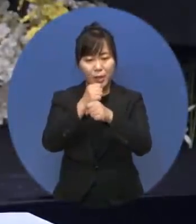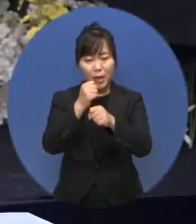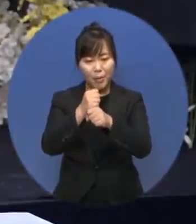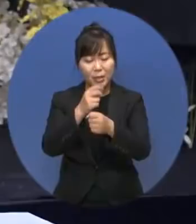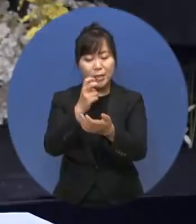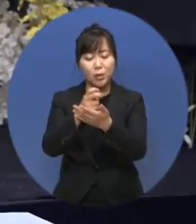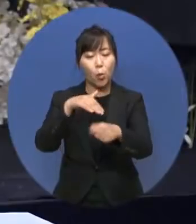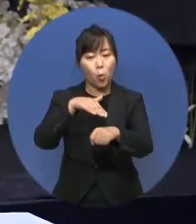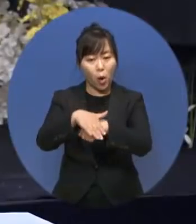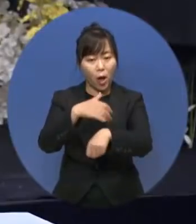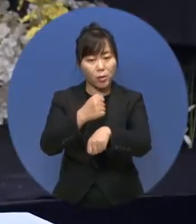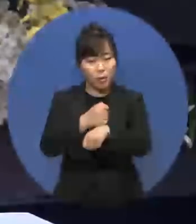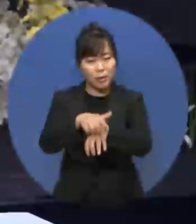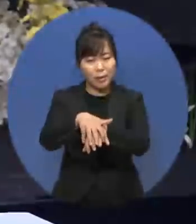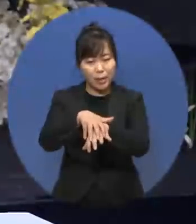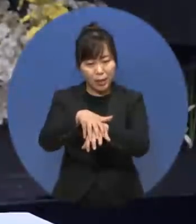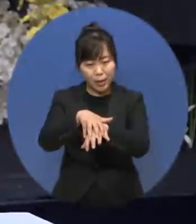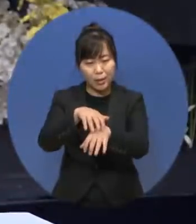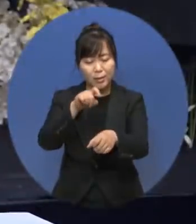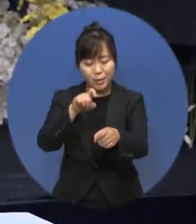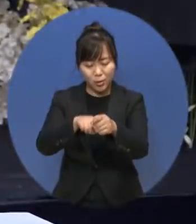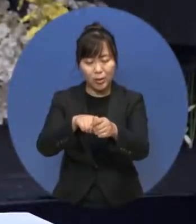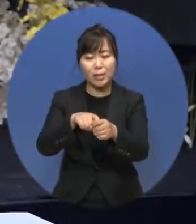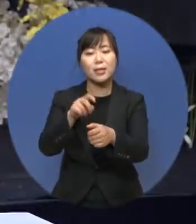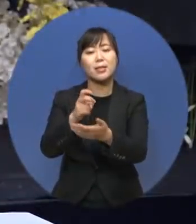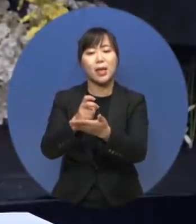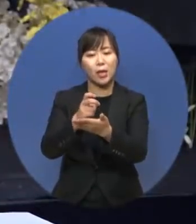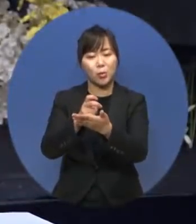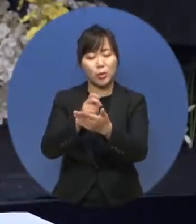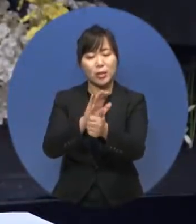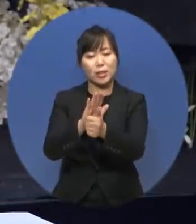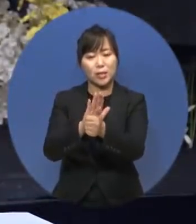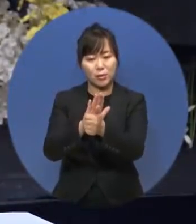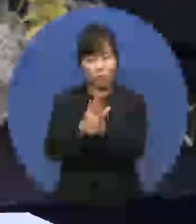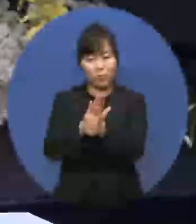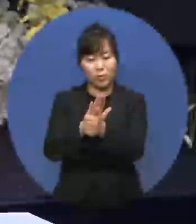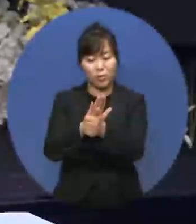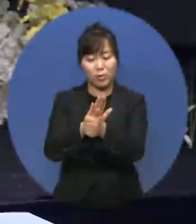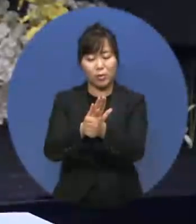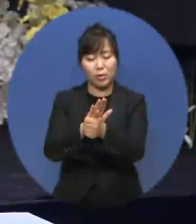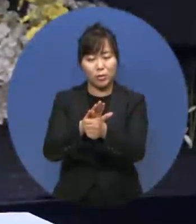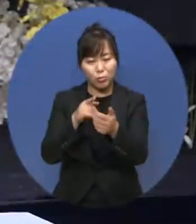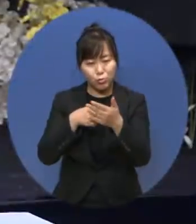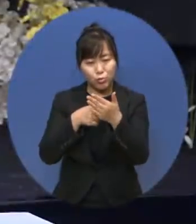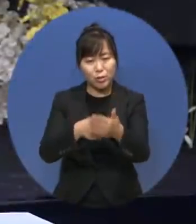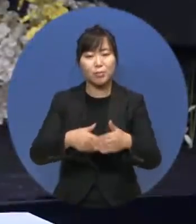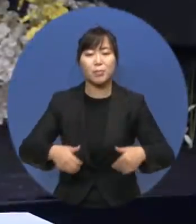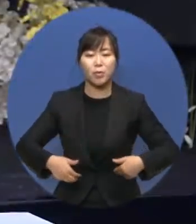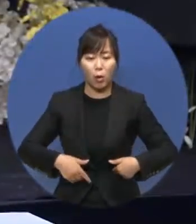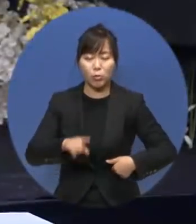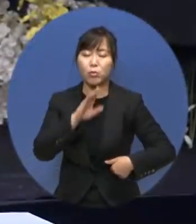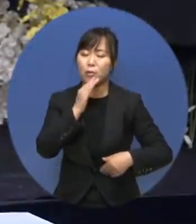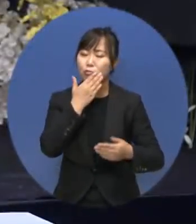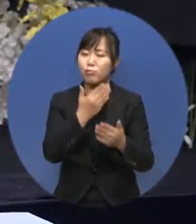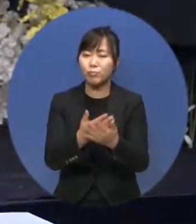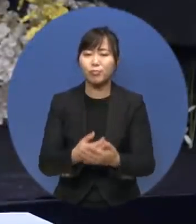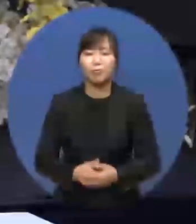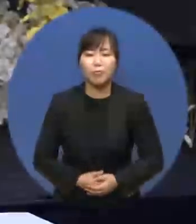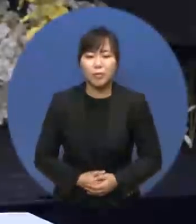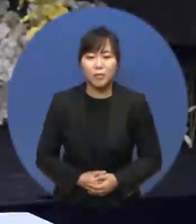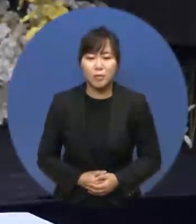좀 제도화해서 체계적인 어떤 제도적 지원하에서 이런 것들이 추진돼야 된다는 것도 중요한 지점인 것